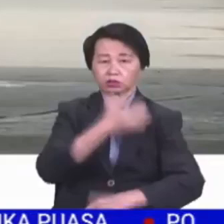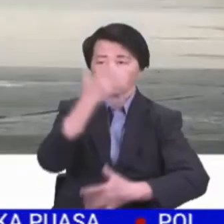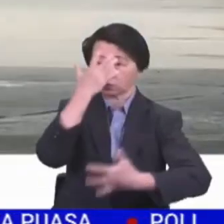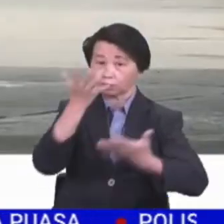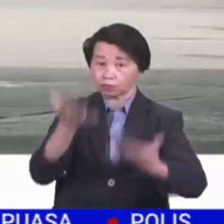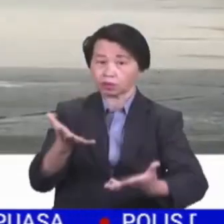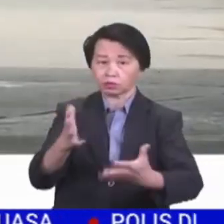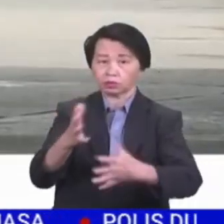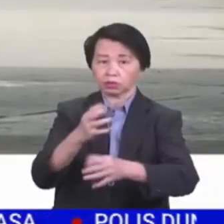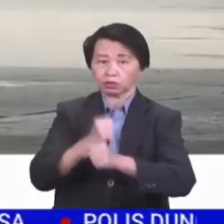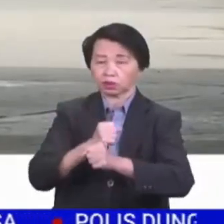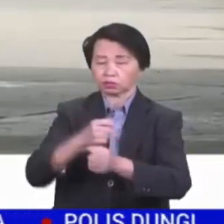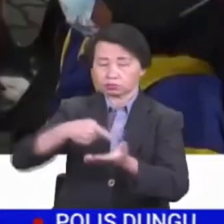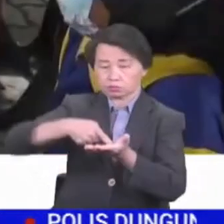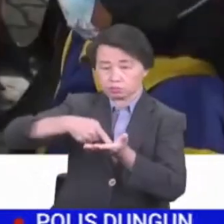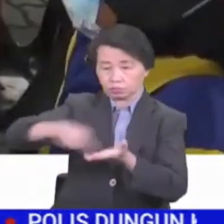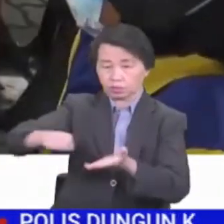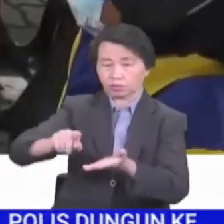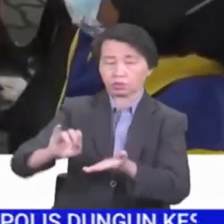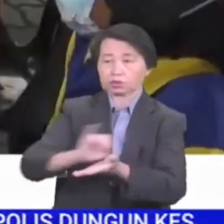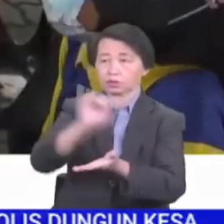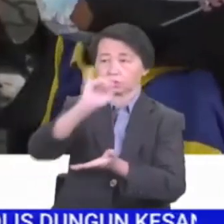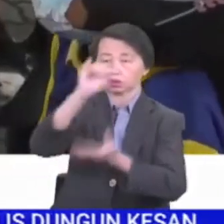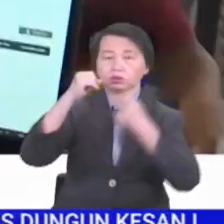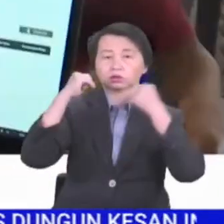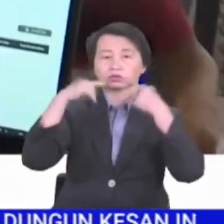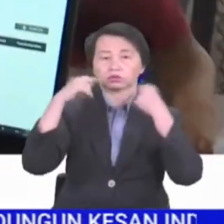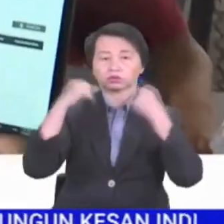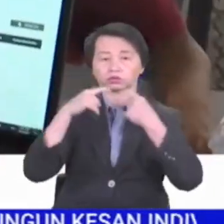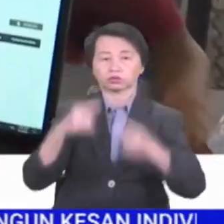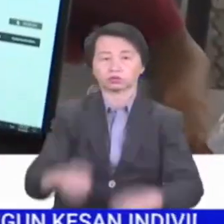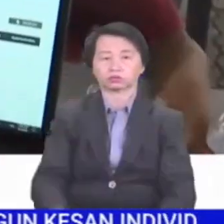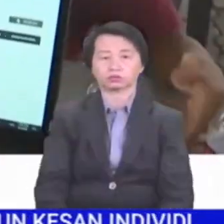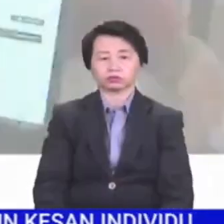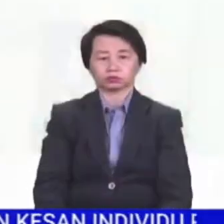boleh diperolehi dengan bayaran di institusi swasta.